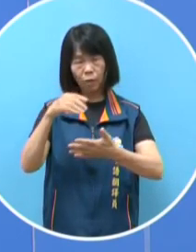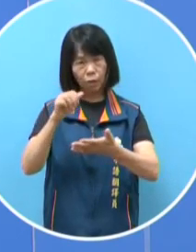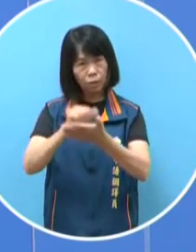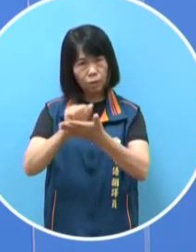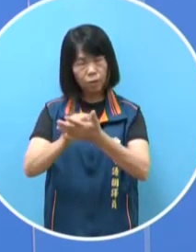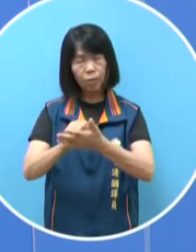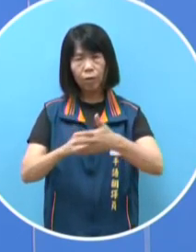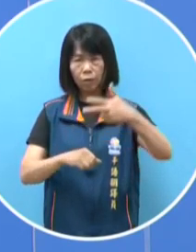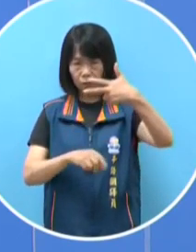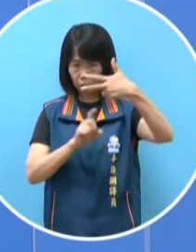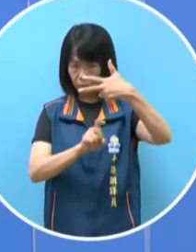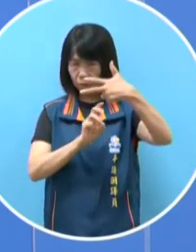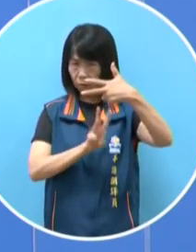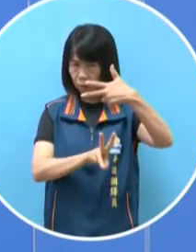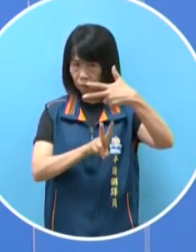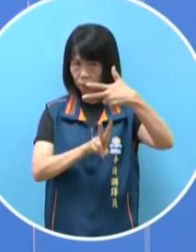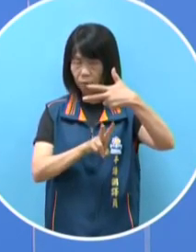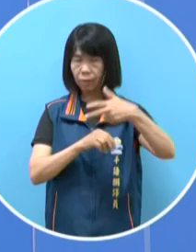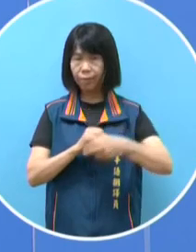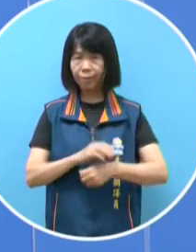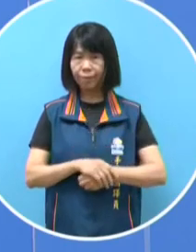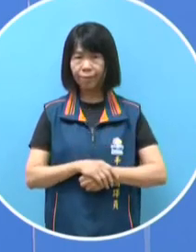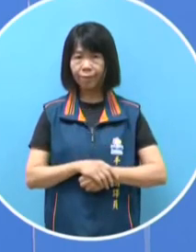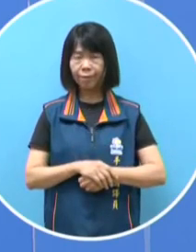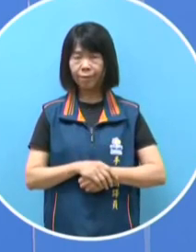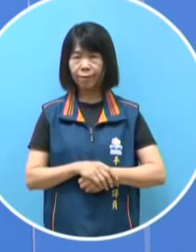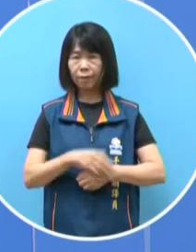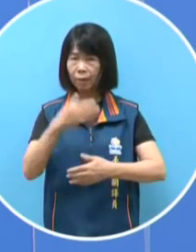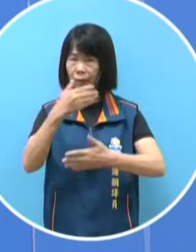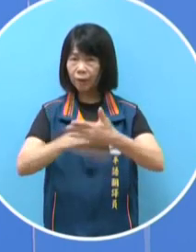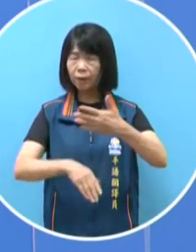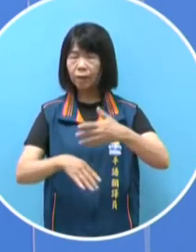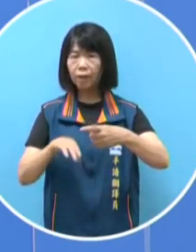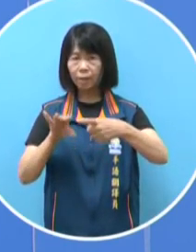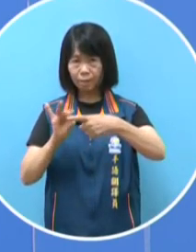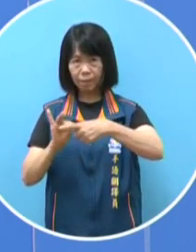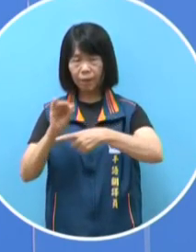录是7月12号的话，那它的余量是